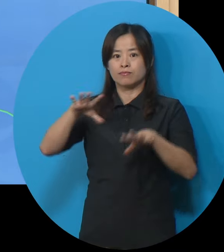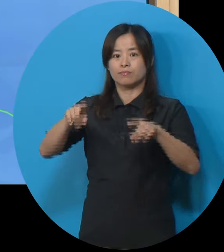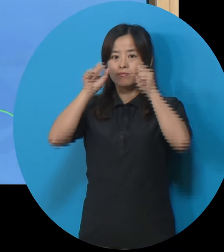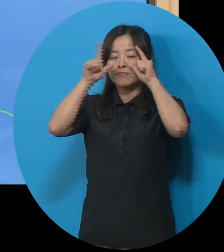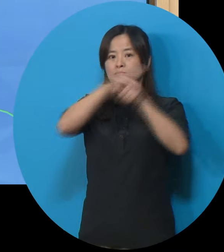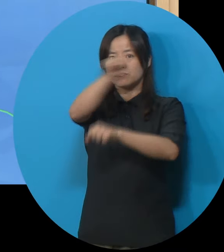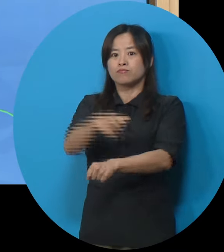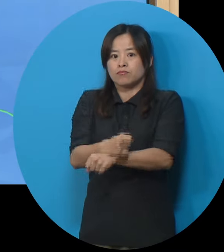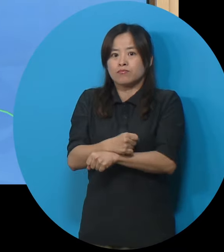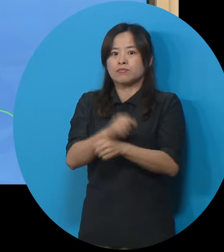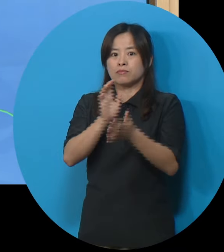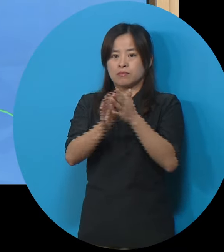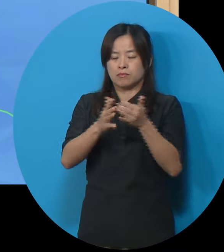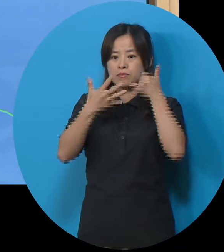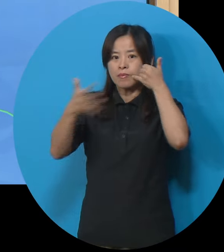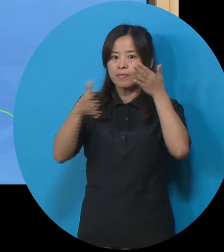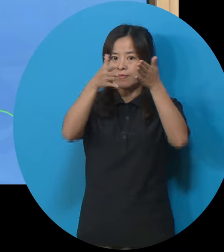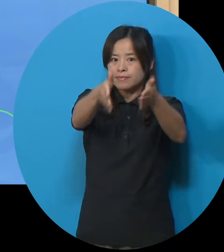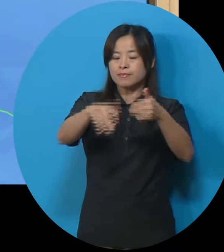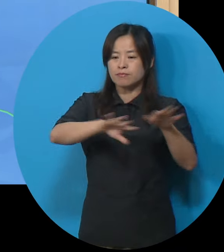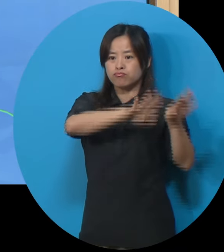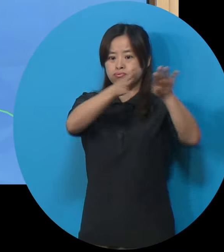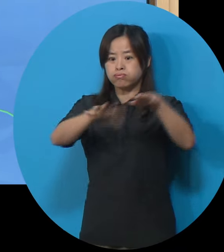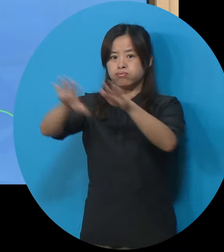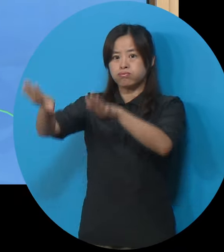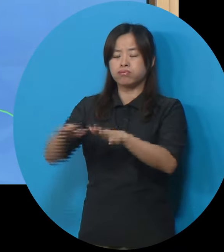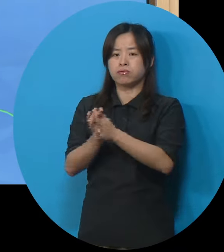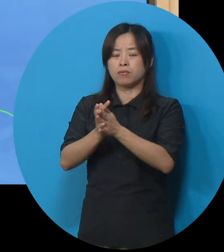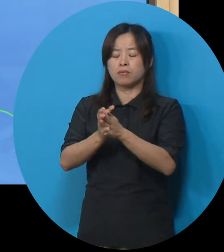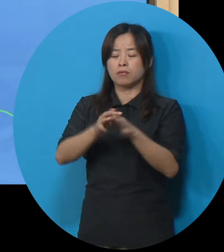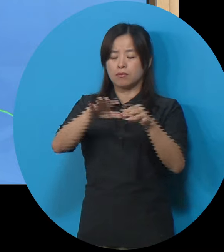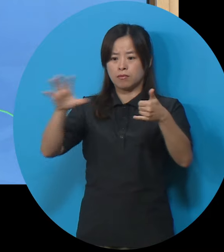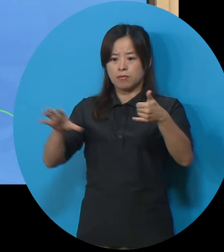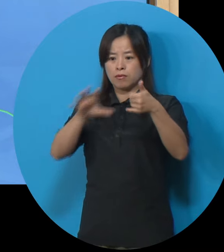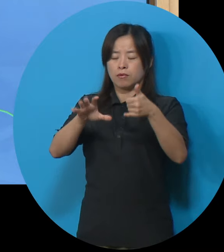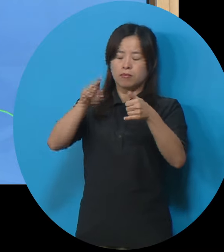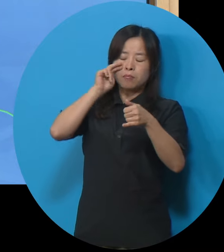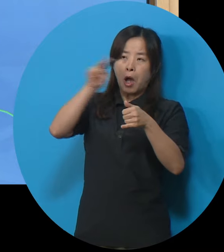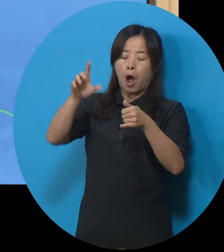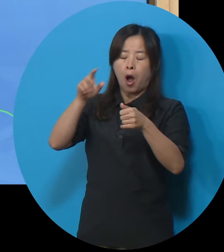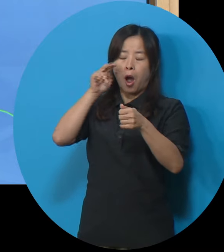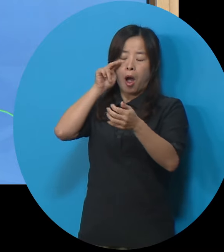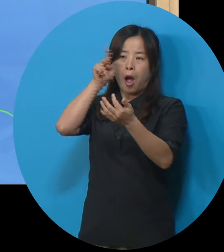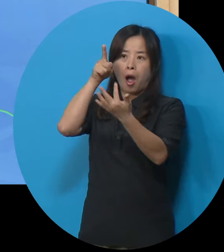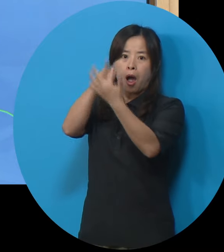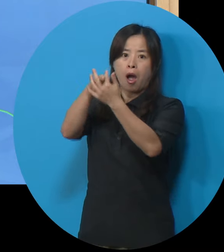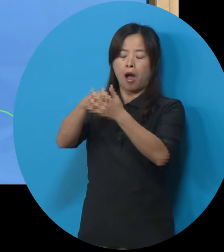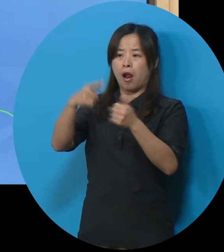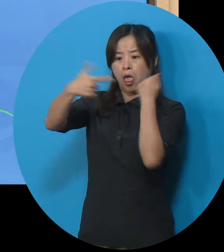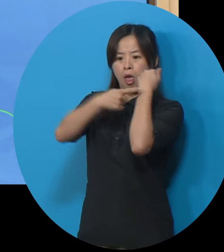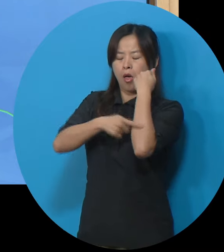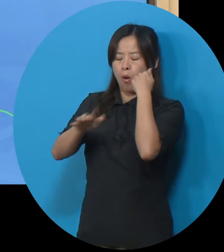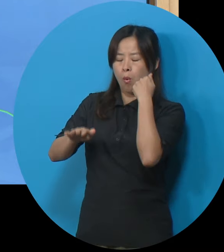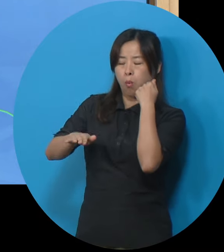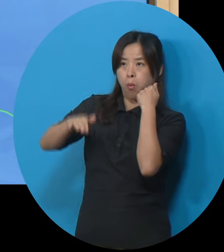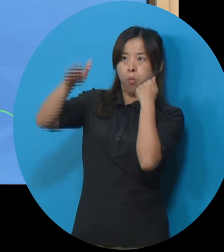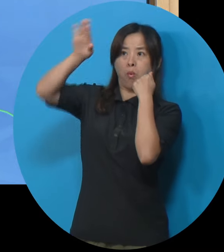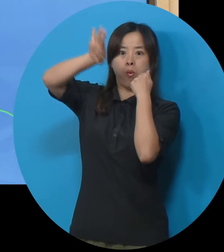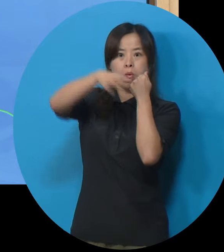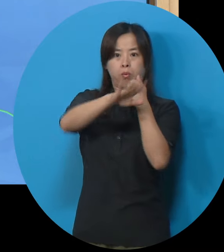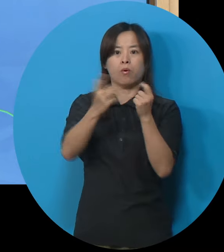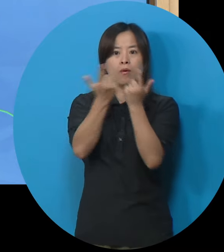要提醒的还是海面的风浪部分在台东外洋的浮标已经观测了超过6公尺的浪高在台